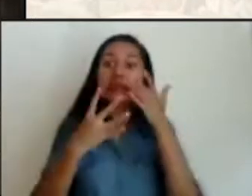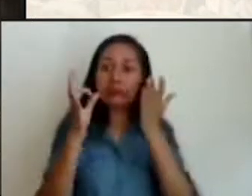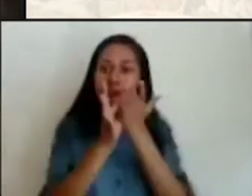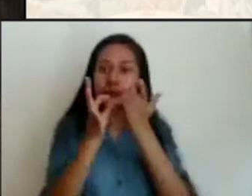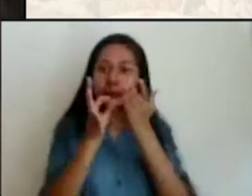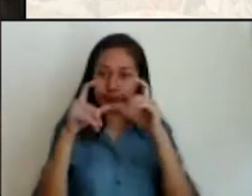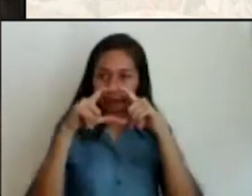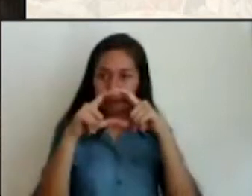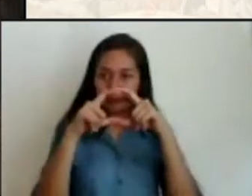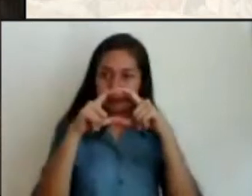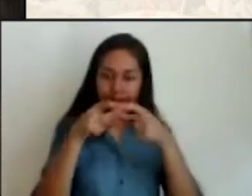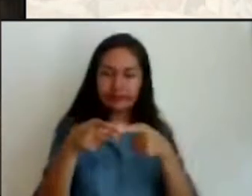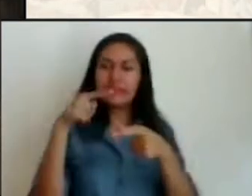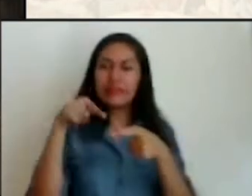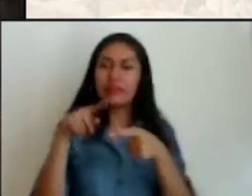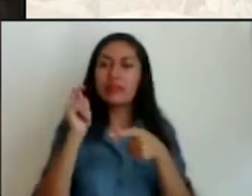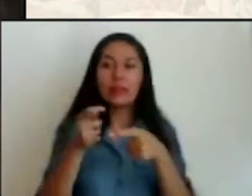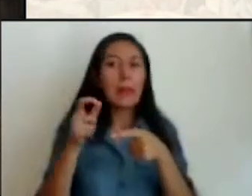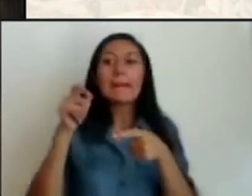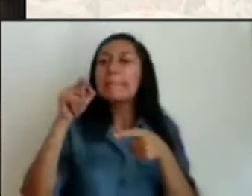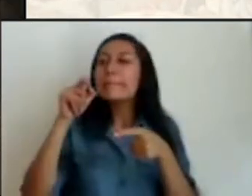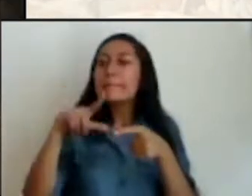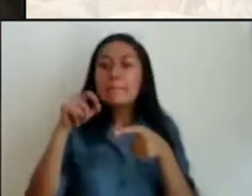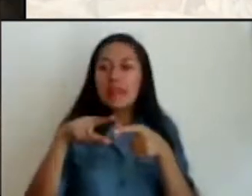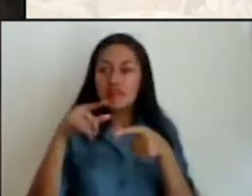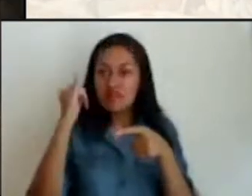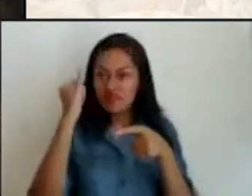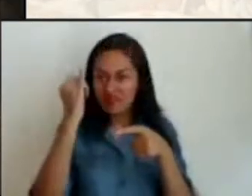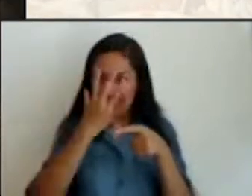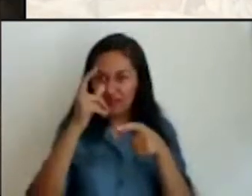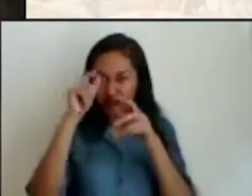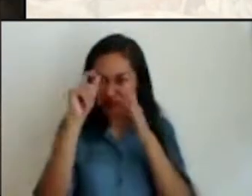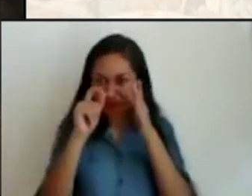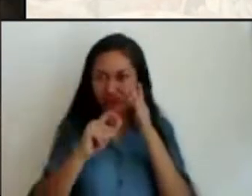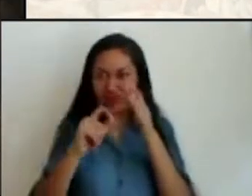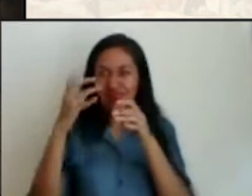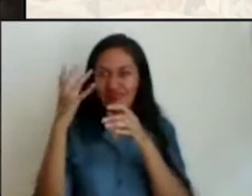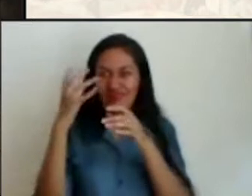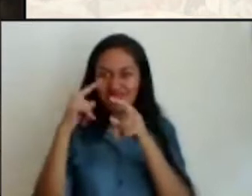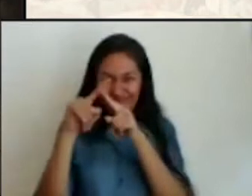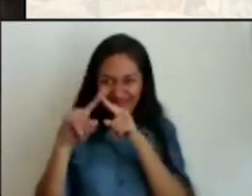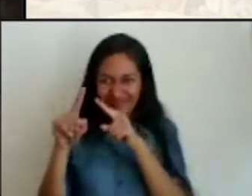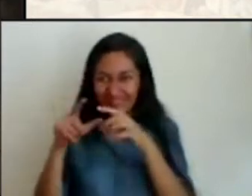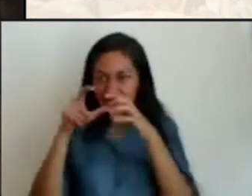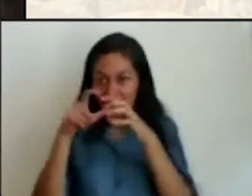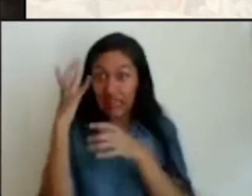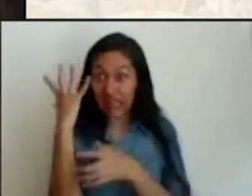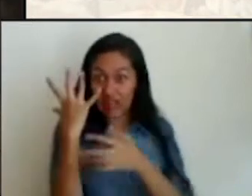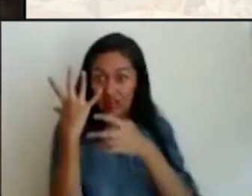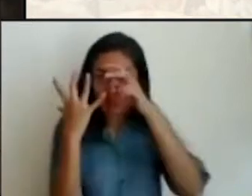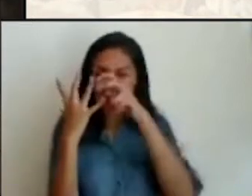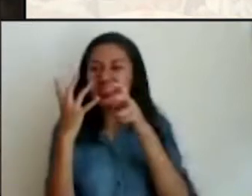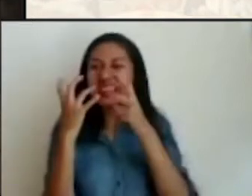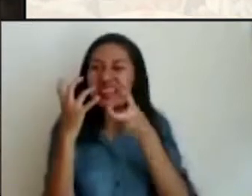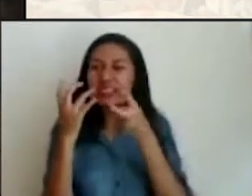1645 mantienen la misma imagen de la salud y de la parte odorífica, el olor suave, el